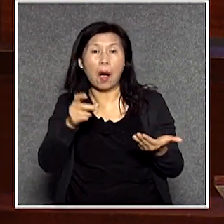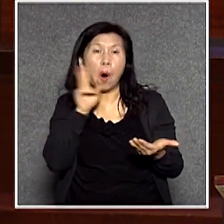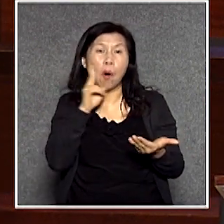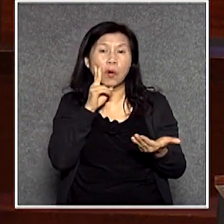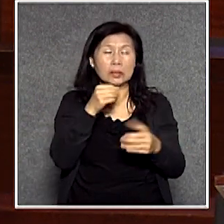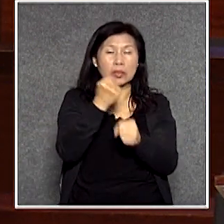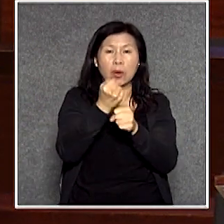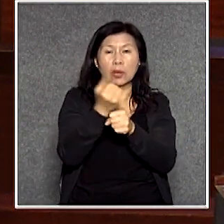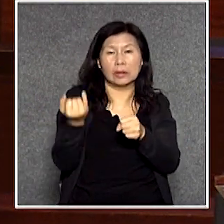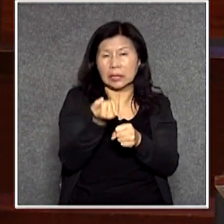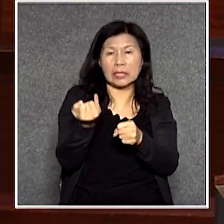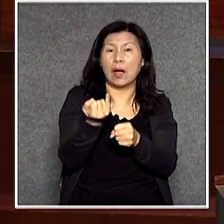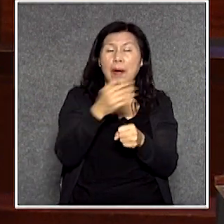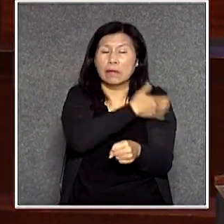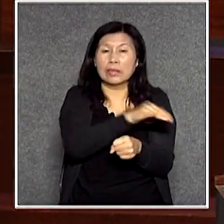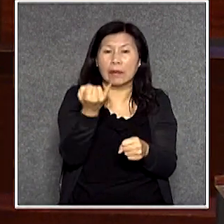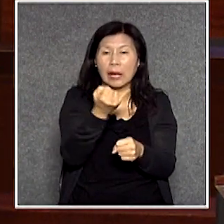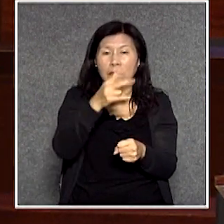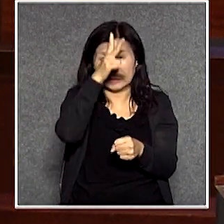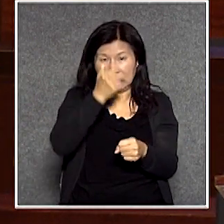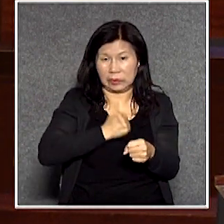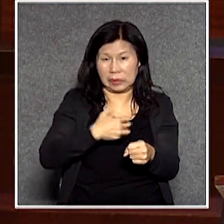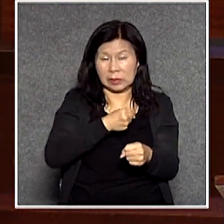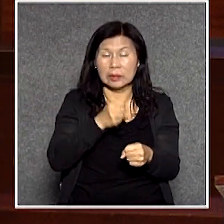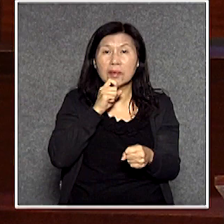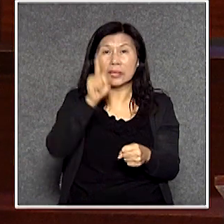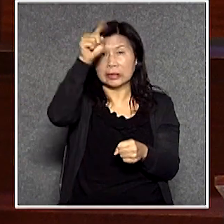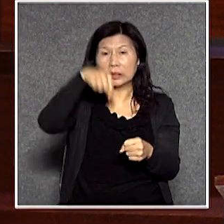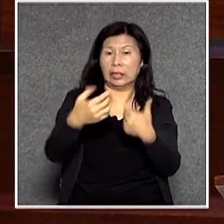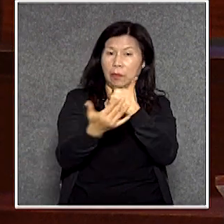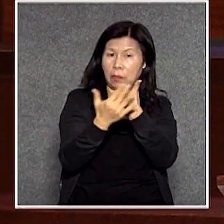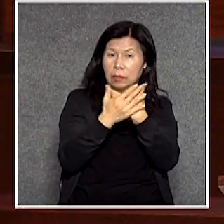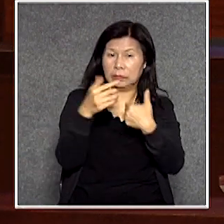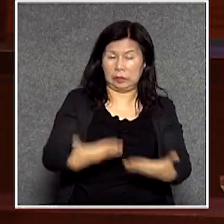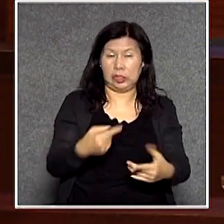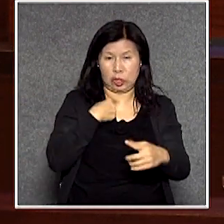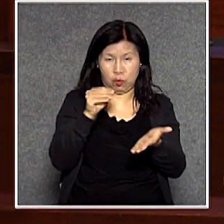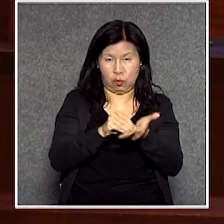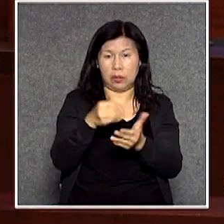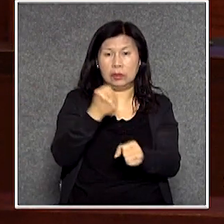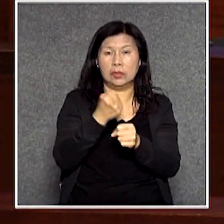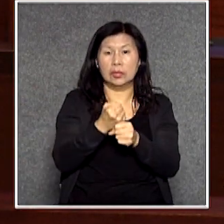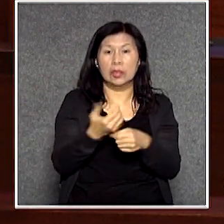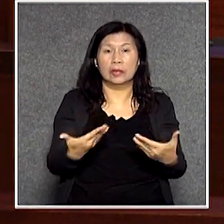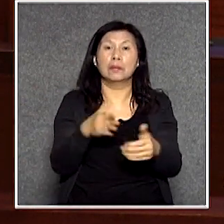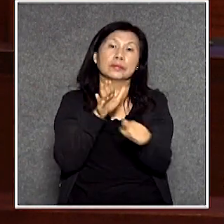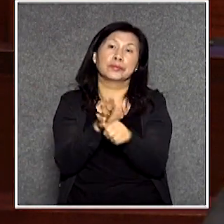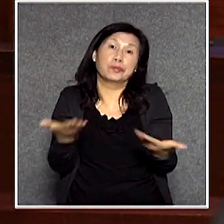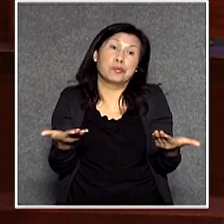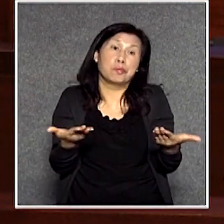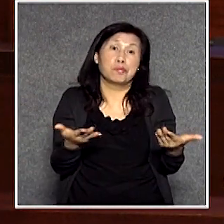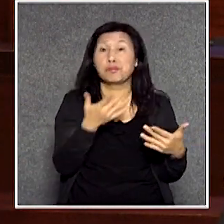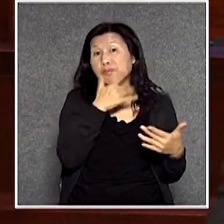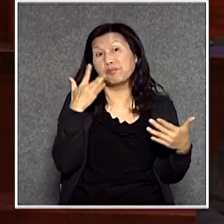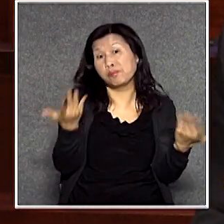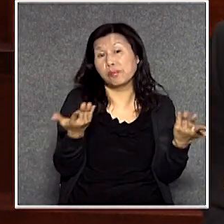高官。喂，真係天地良心，替天行道，我而家話俾你聽，但係都冇用，吹佢唔漲，佢繼續坐喺度。